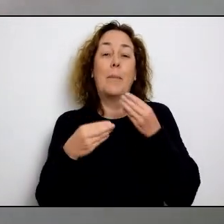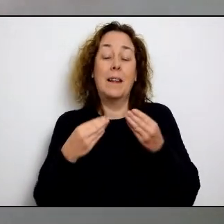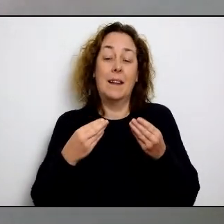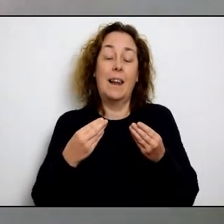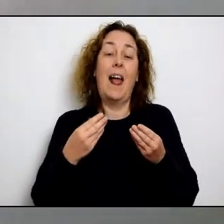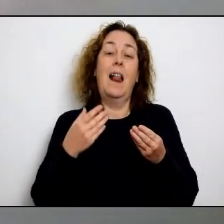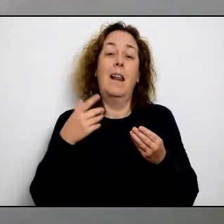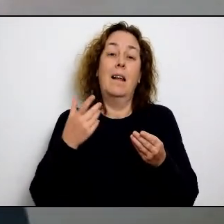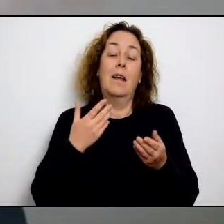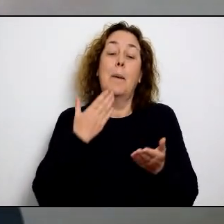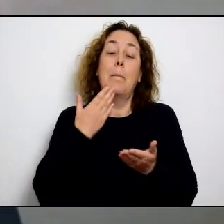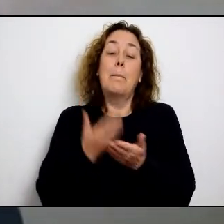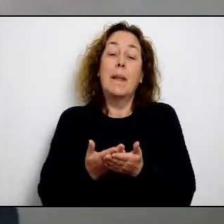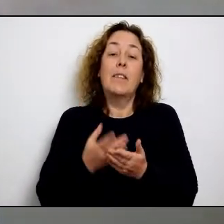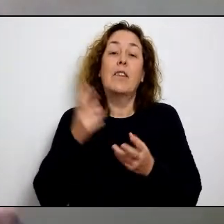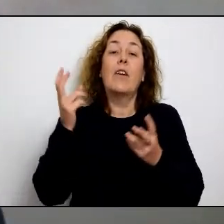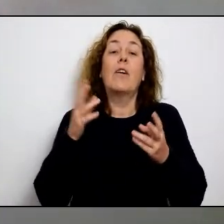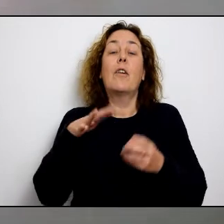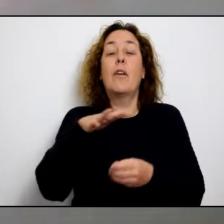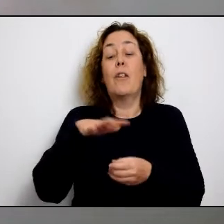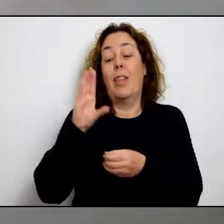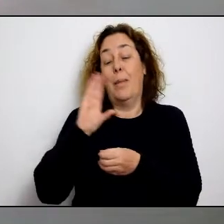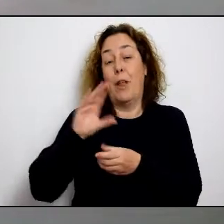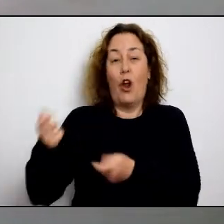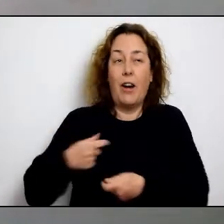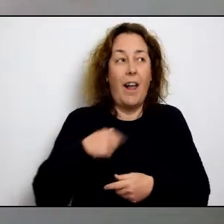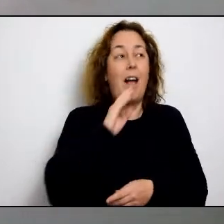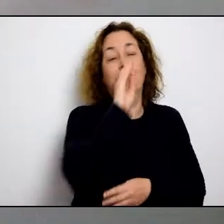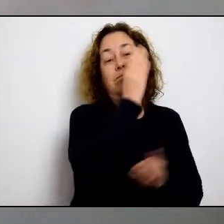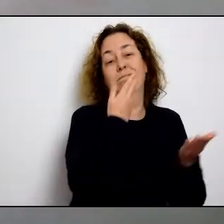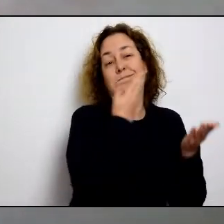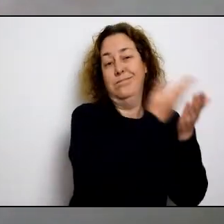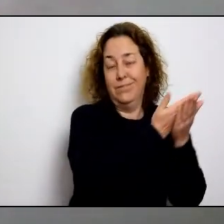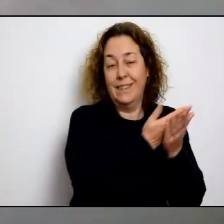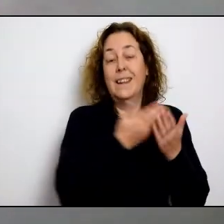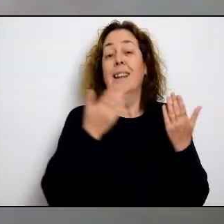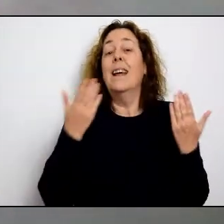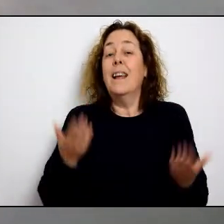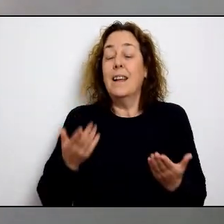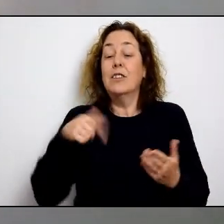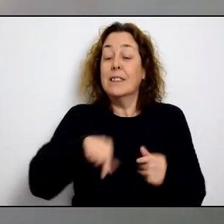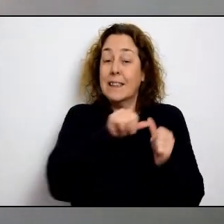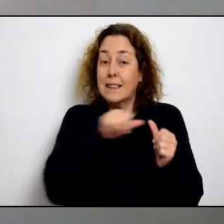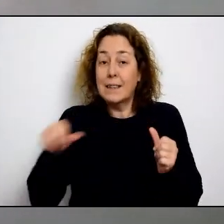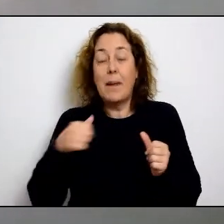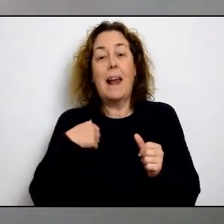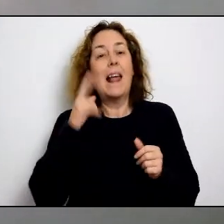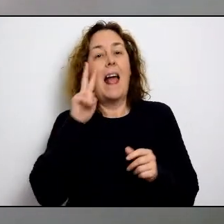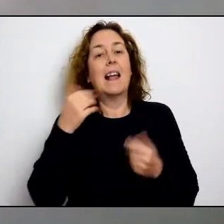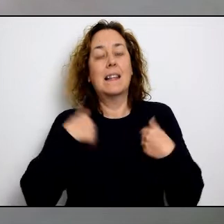illes, entre elles Menorca i, com no, en aquesta coordinació que fa de petició de material arrel de les peticions que venen, en el nostre cas,